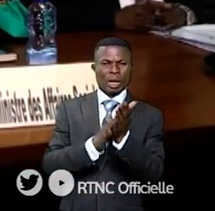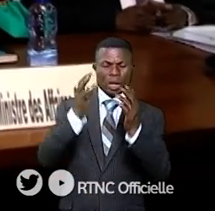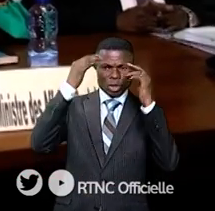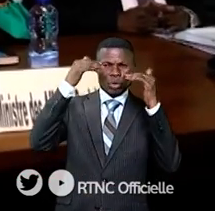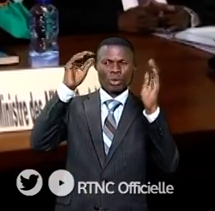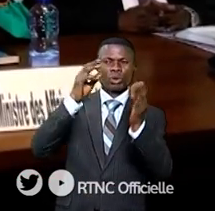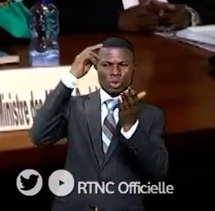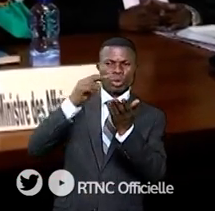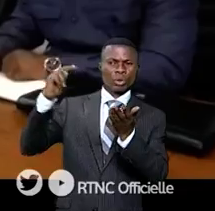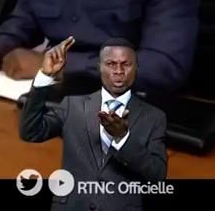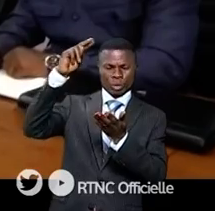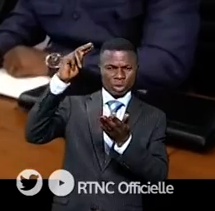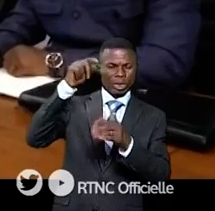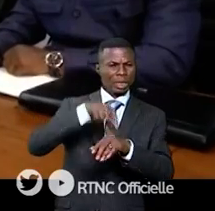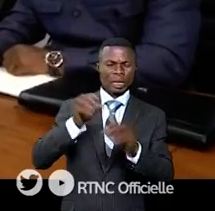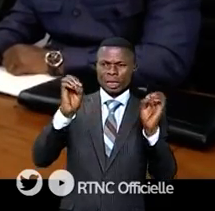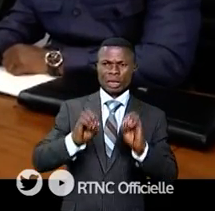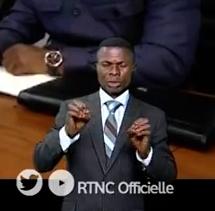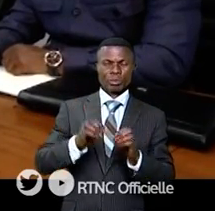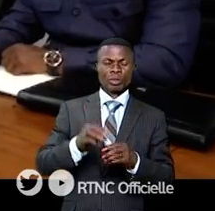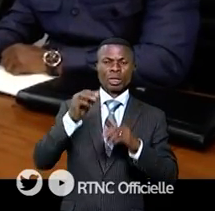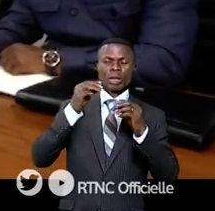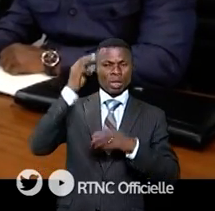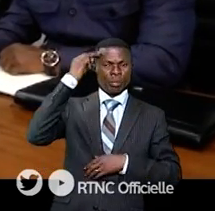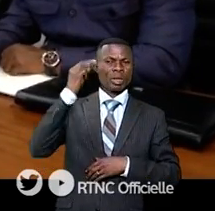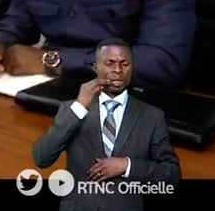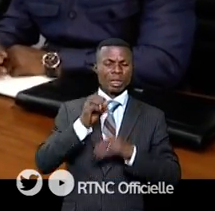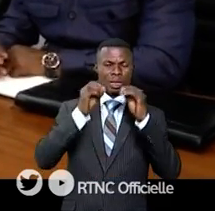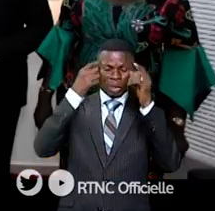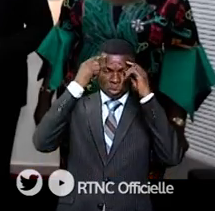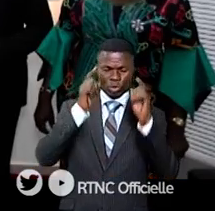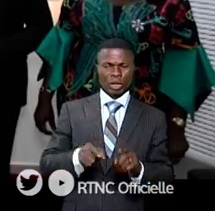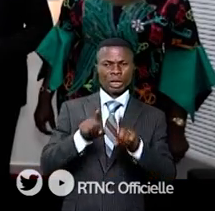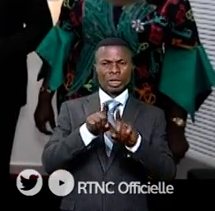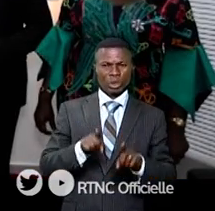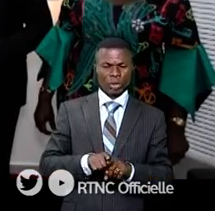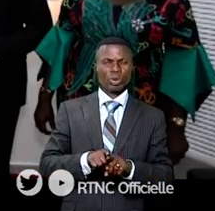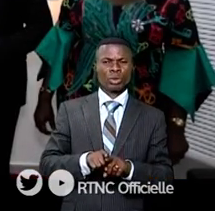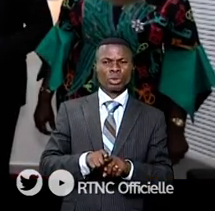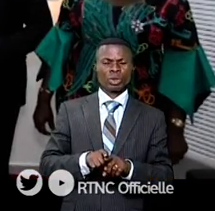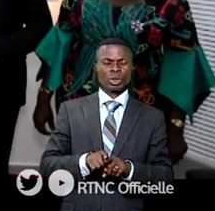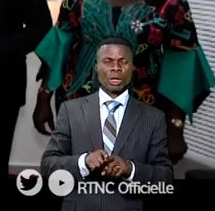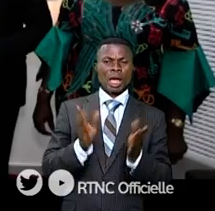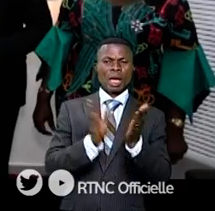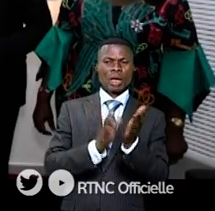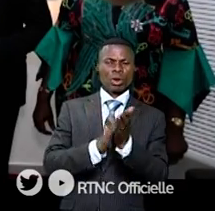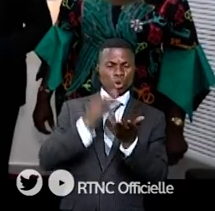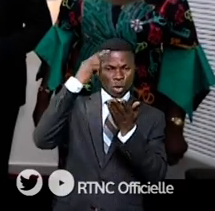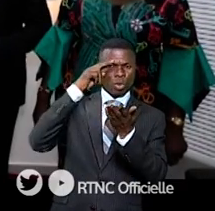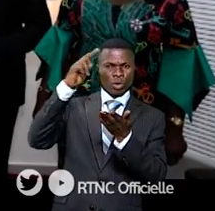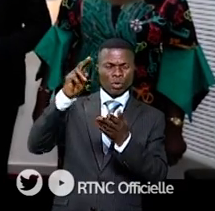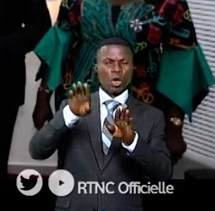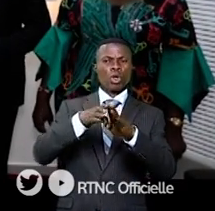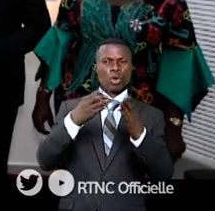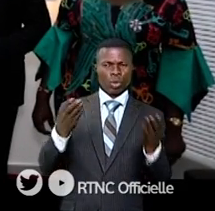supérieurs, sans précision de date, Willy Bakonga rassure. Il a été décidé de la reprise de cours, la